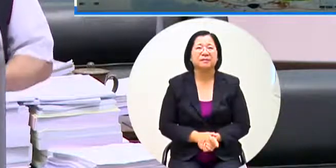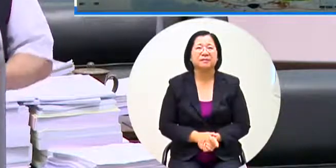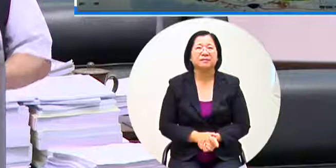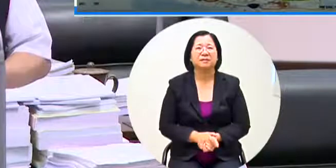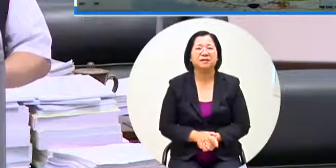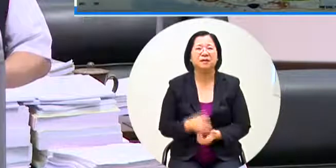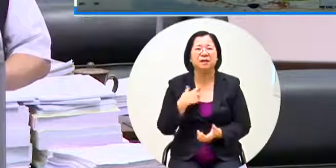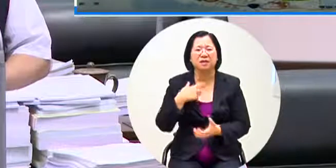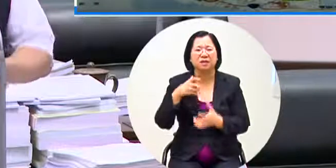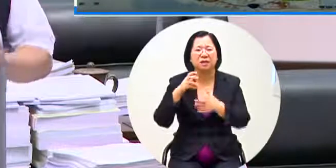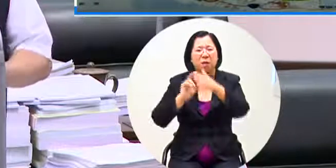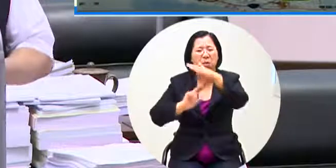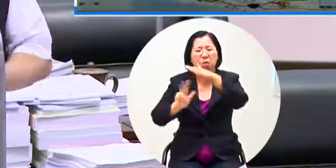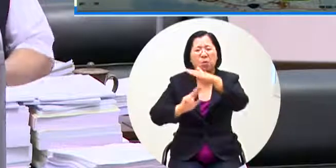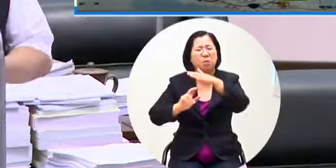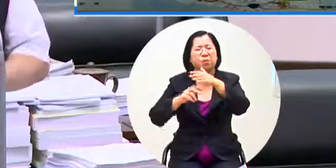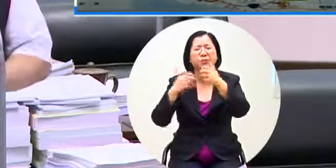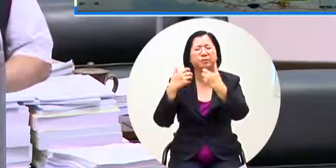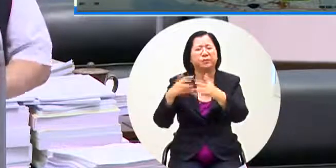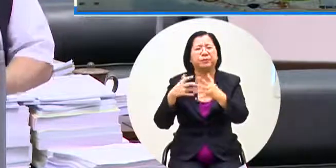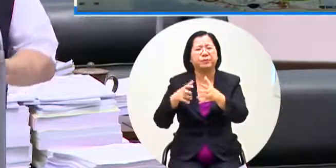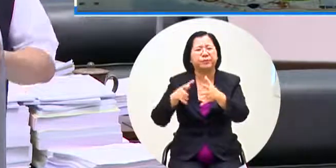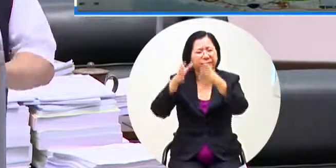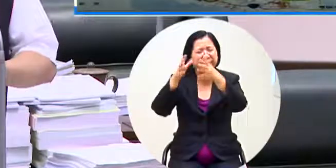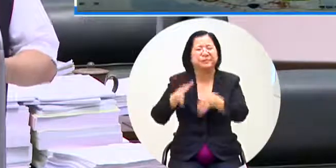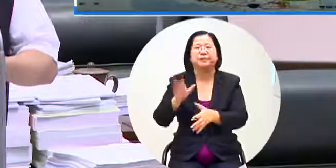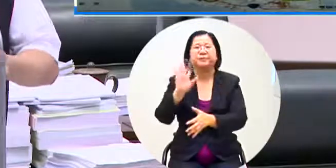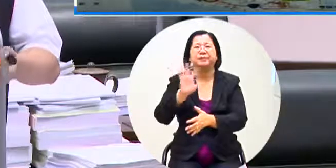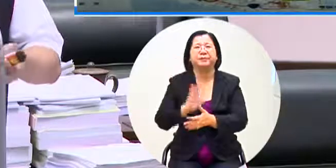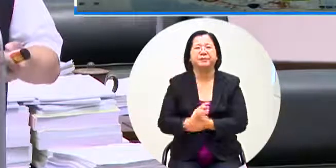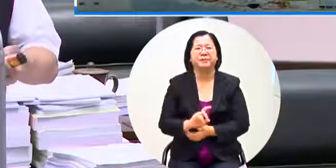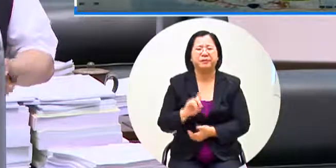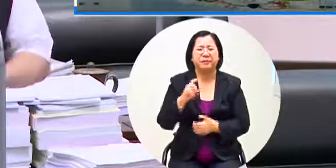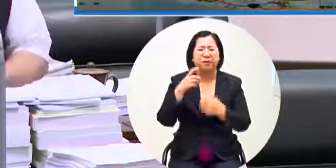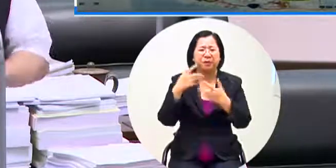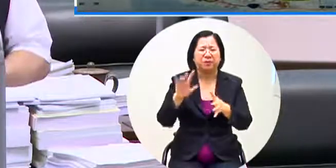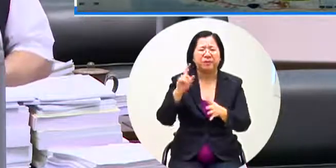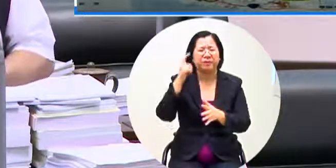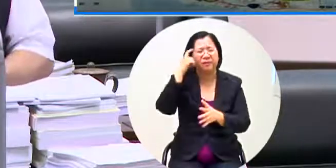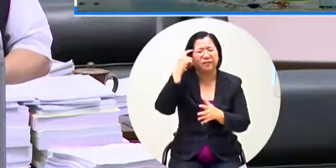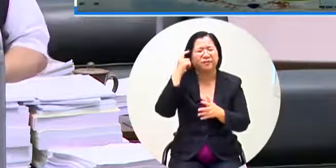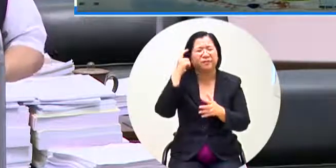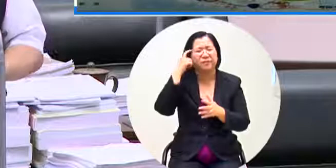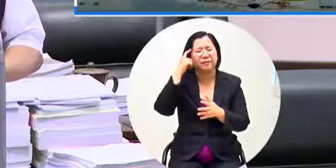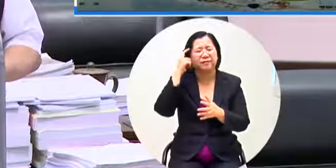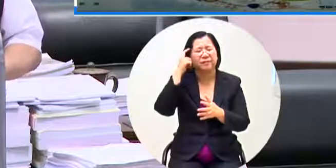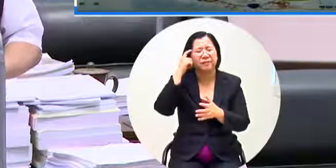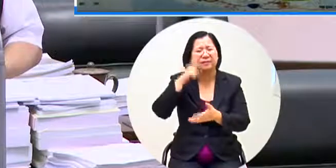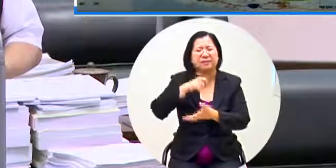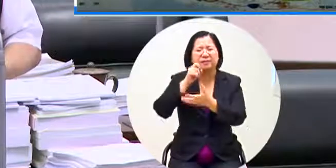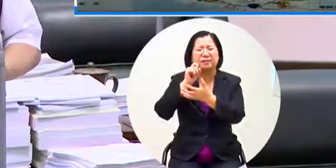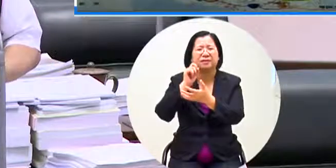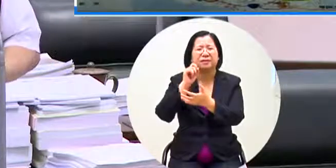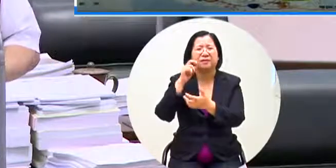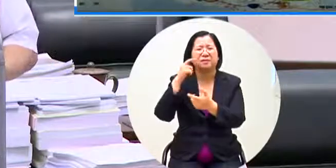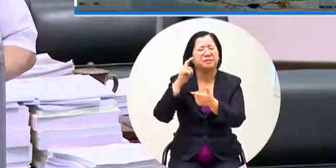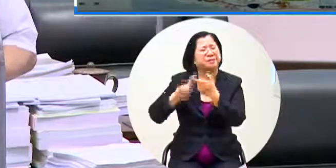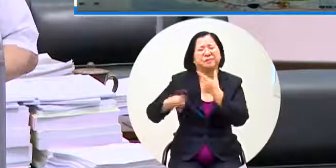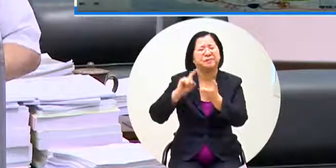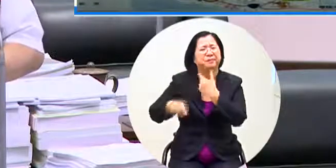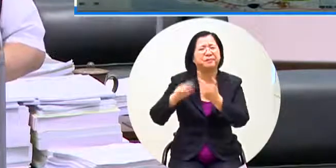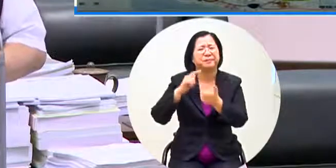个因素，吼、哦，这多因素反映出来，事实国道七号无适合、不适宜这个做开